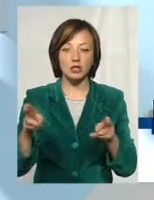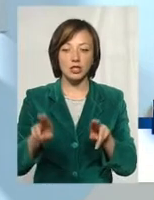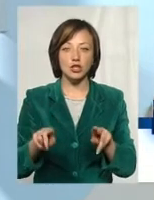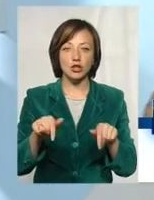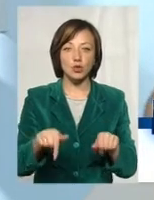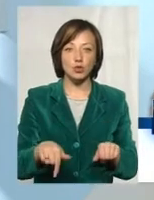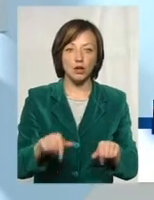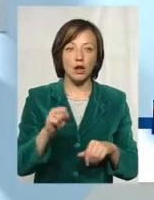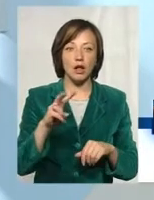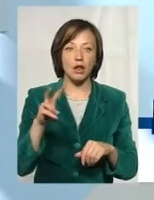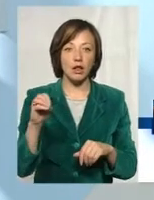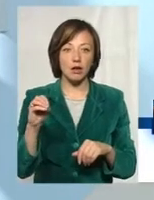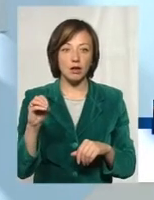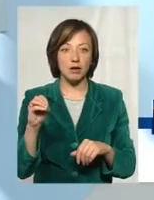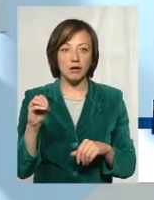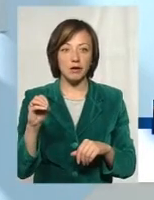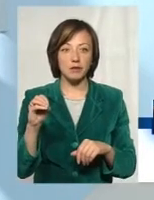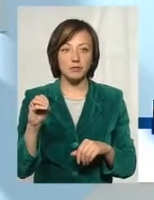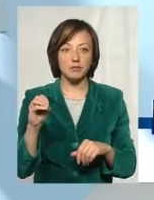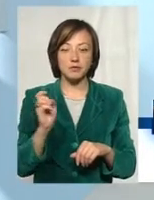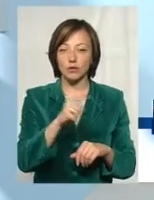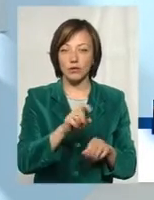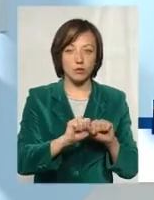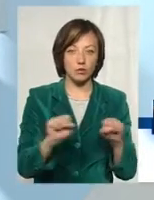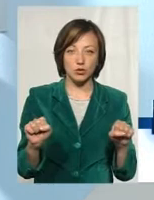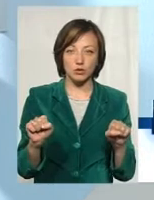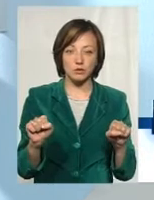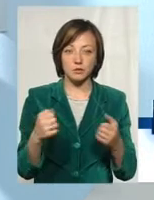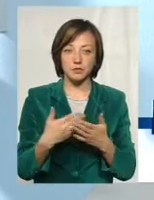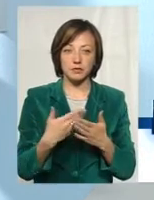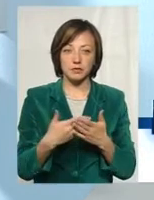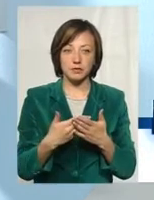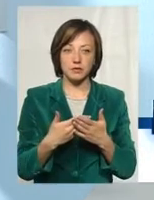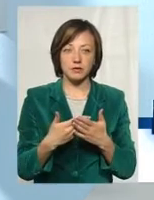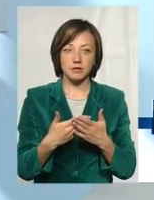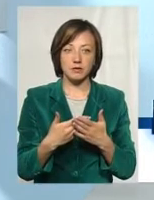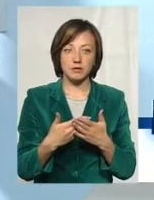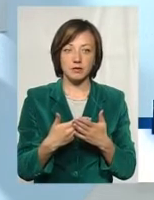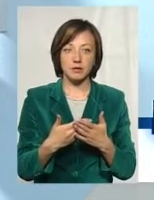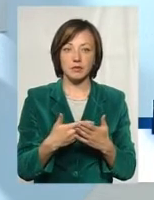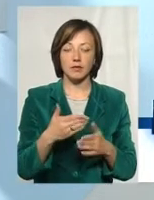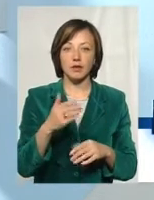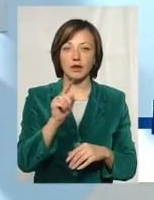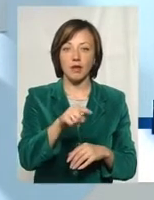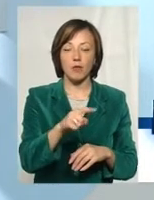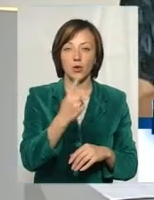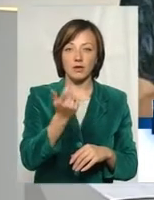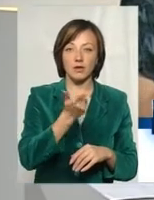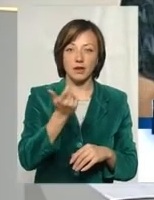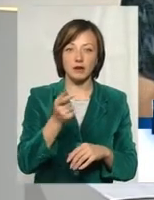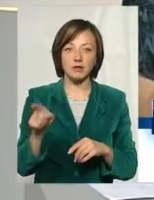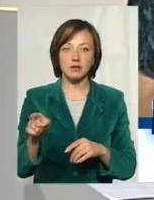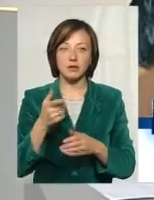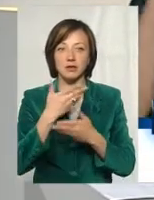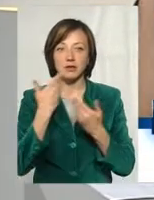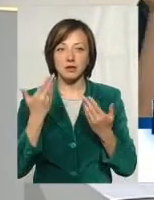тут. Але вліво ти не маєш права зайти, тому що там Рената Ахметенко, вправо ти не можеш зайти, бо